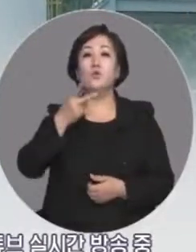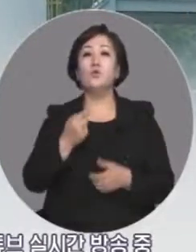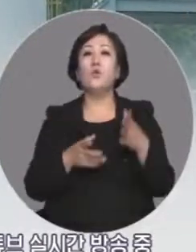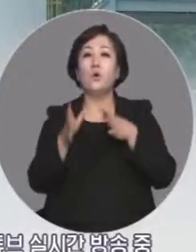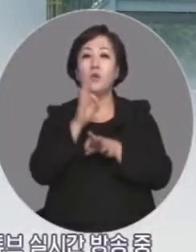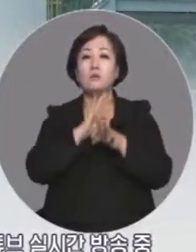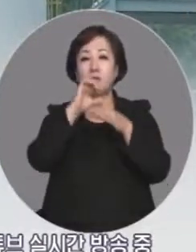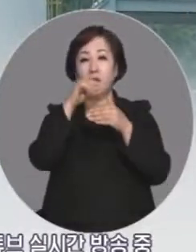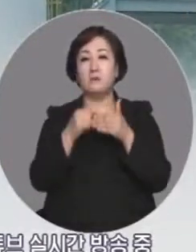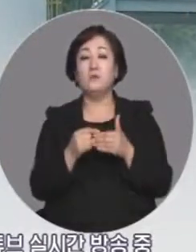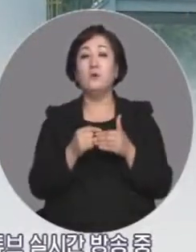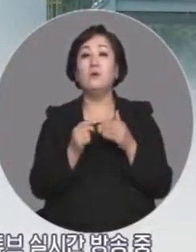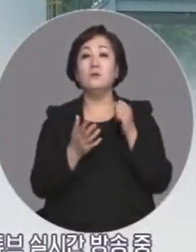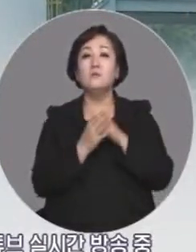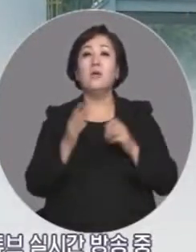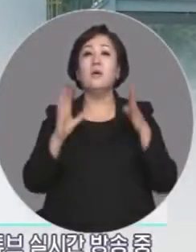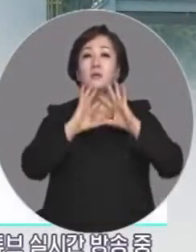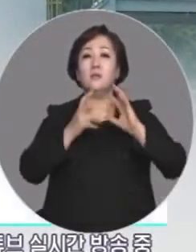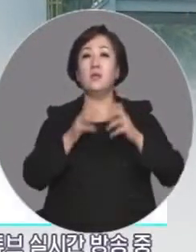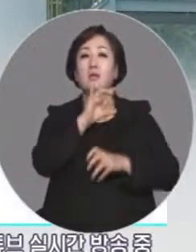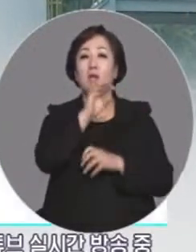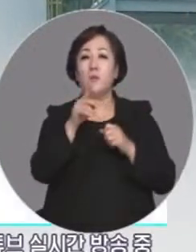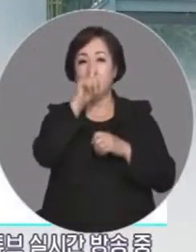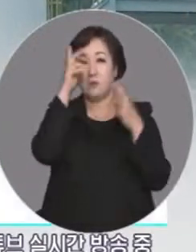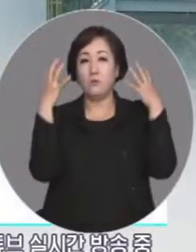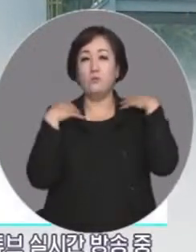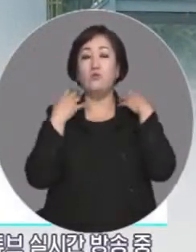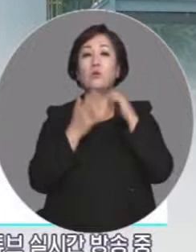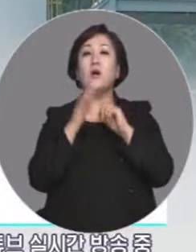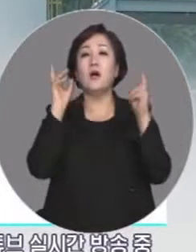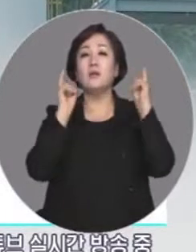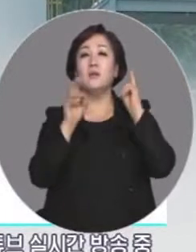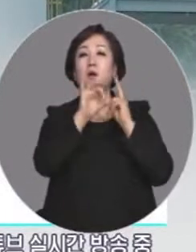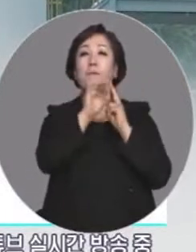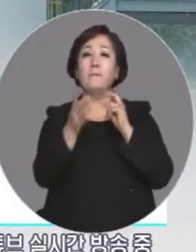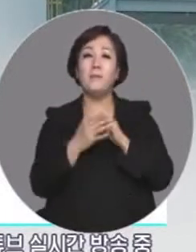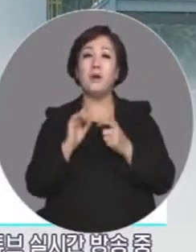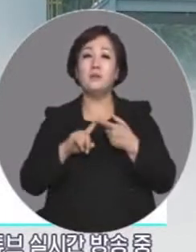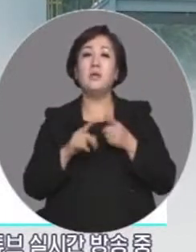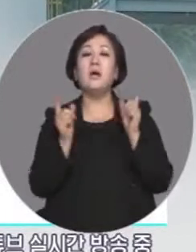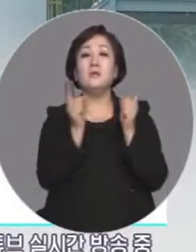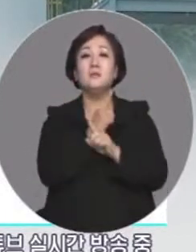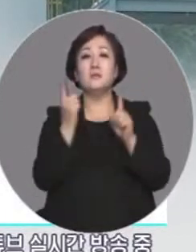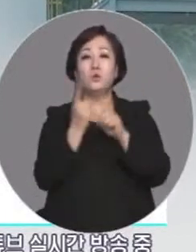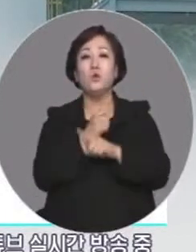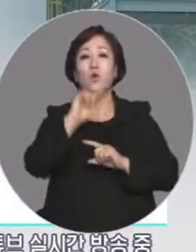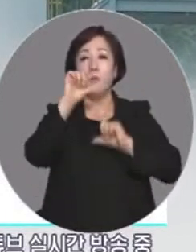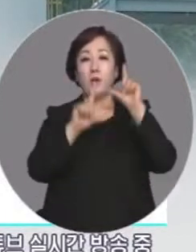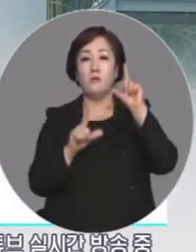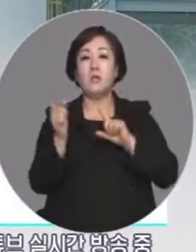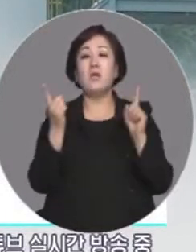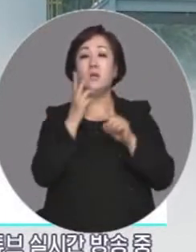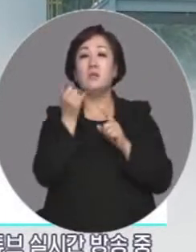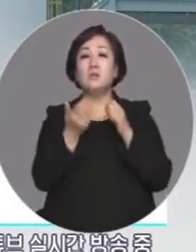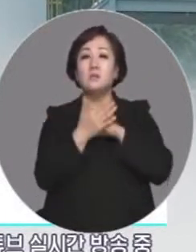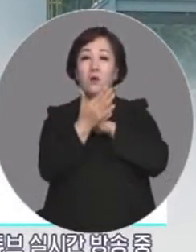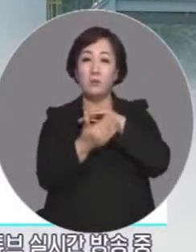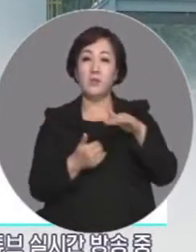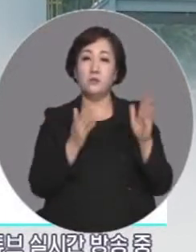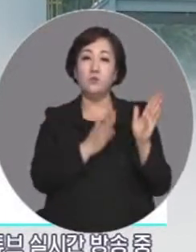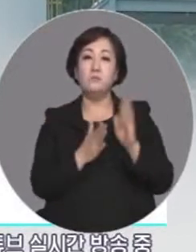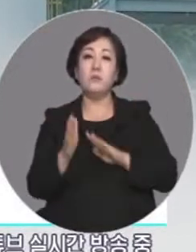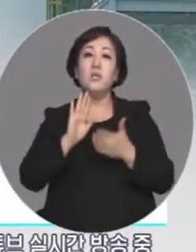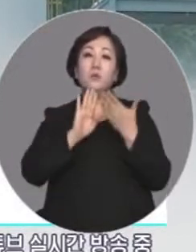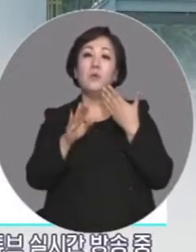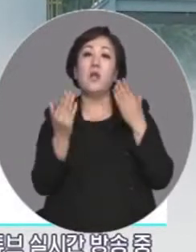수소경제 연속 기획. 세계 각국 정부와 글로벌 기업들이 최근 기후변화에 적극 대응하고 미래 성장